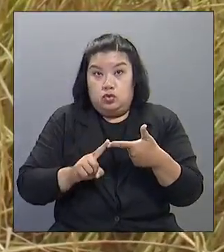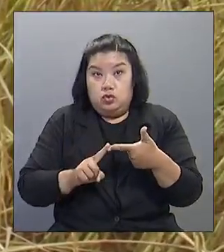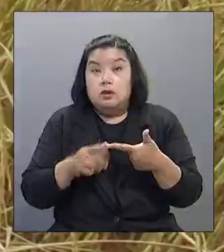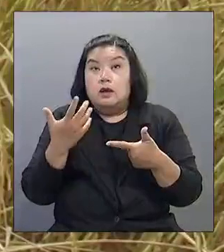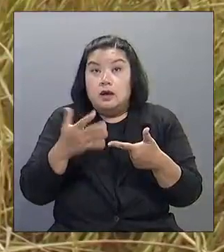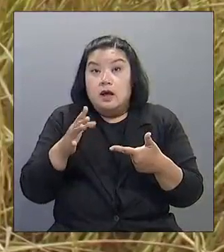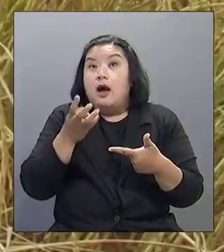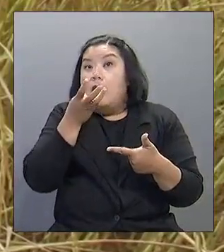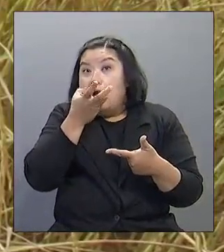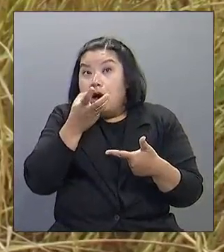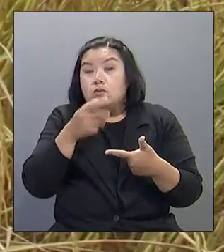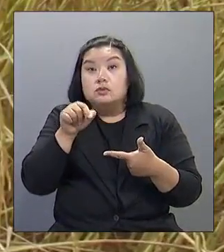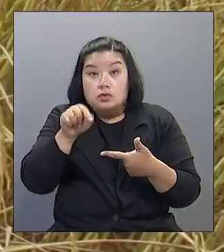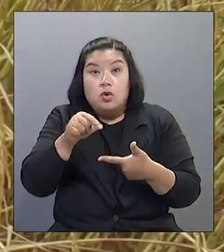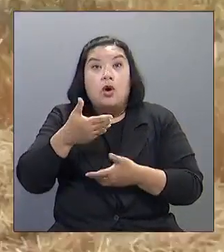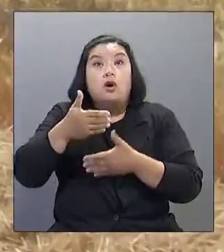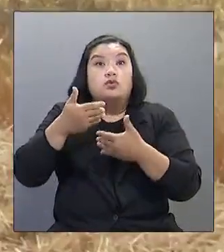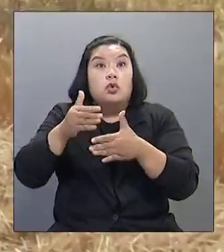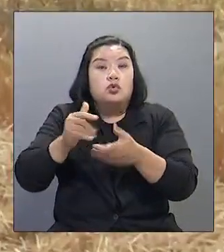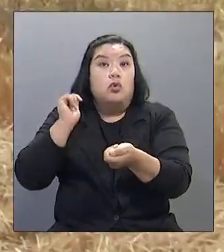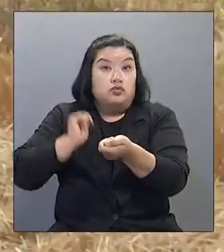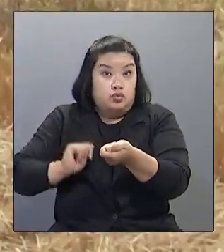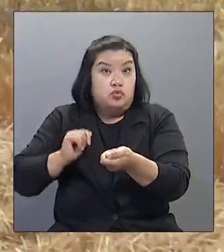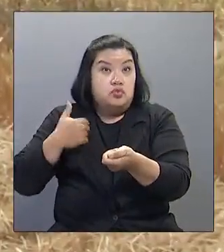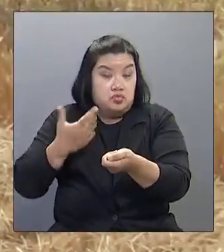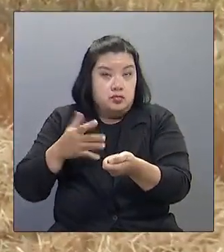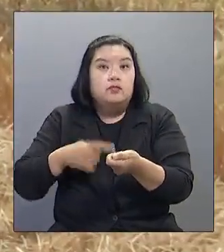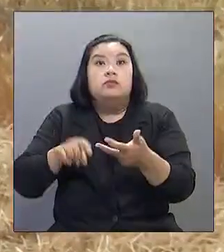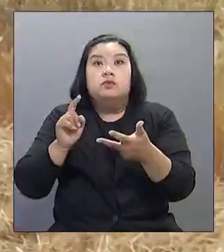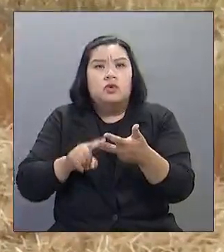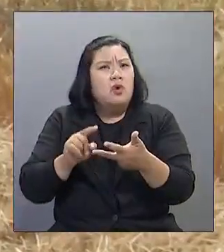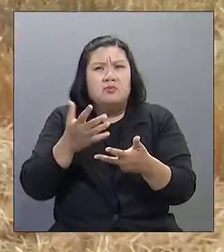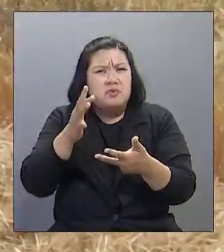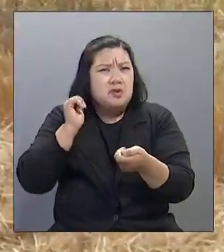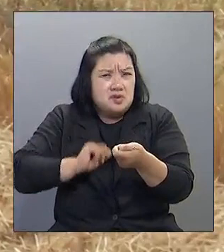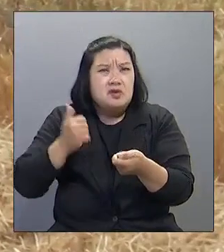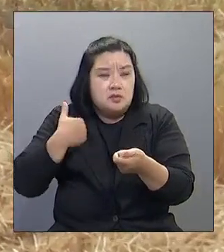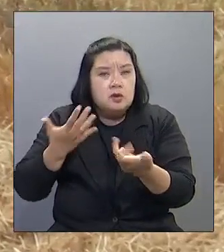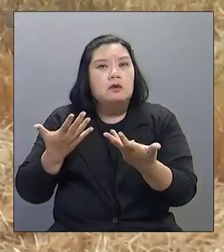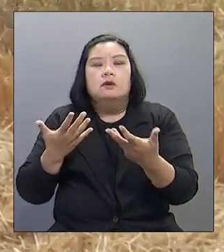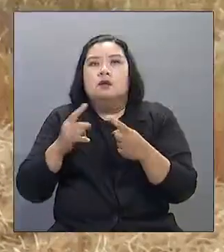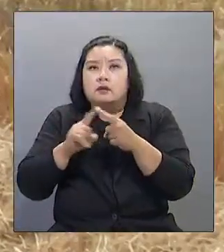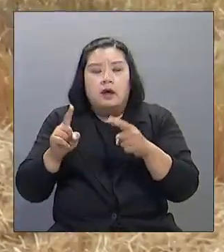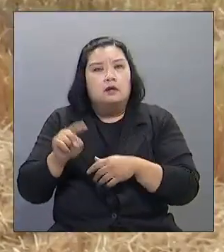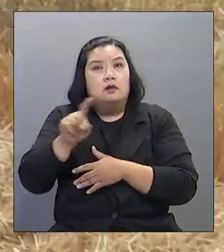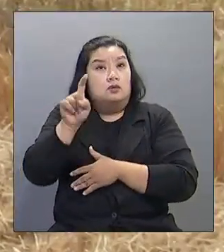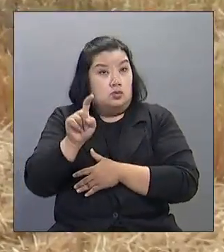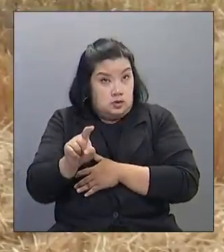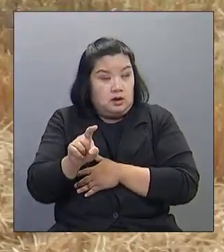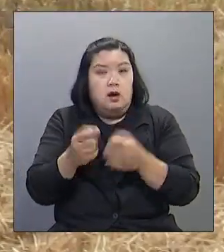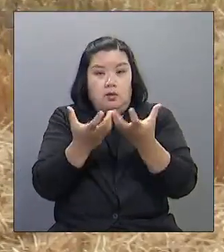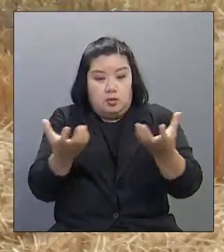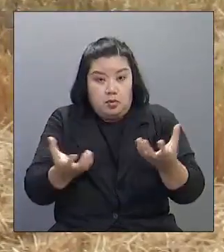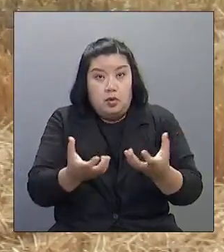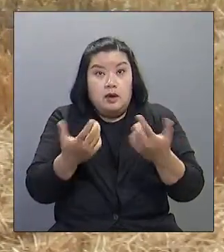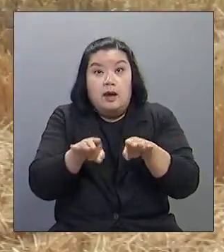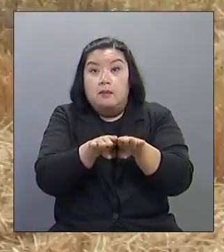แข่งขันเนี่ยบางประเทศเขาเป็นข้าวออร์แกนิคนะคะแต่บางประเทศเนี่ยไม่ใช่ออร์แกนิคดังนั้นเนี่ยมันก็เลยมีคำถามถึงมาตรฐานใน